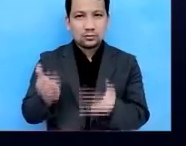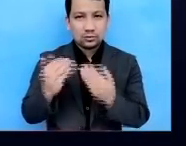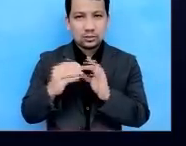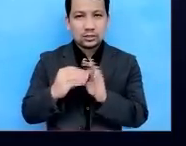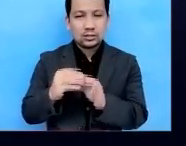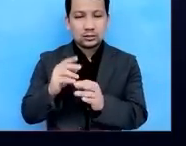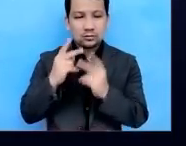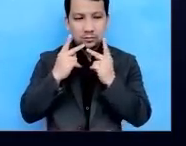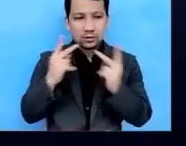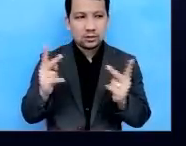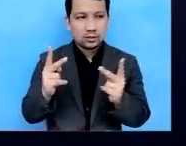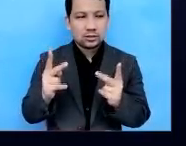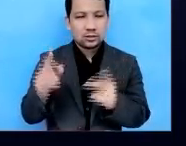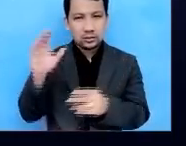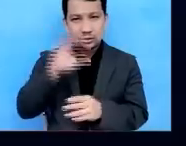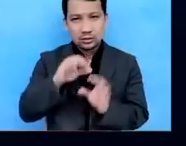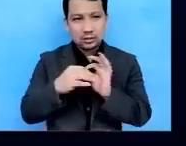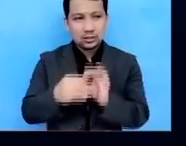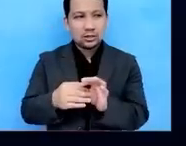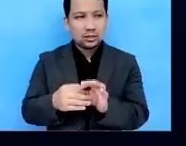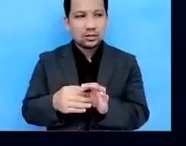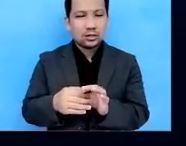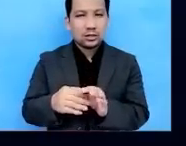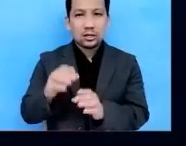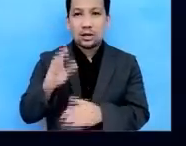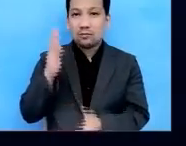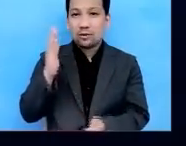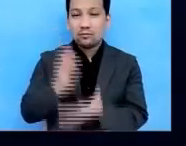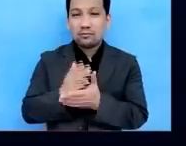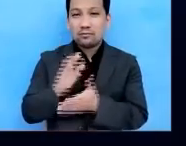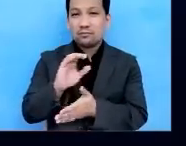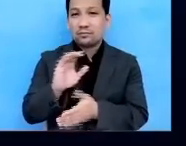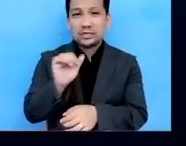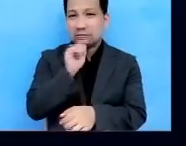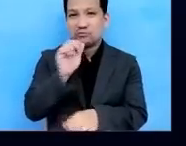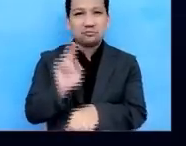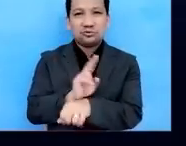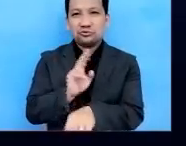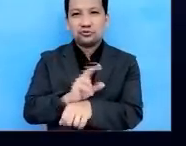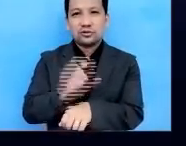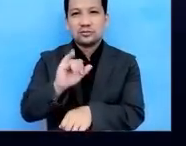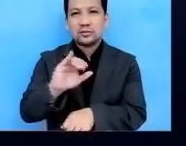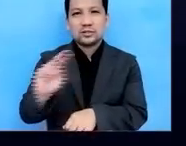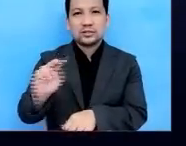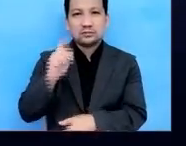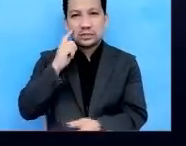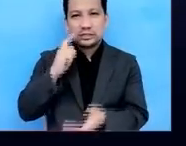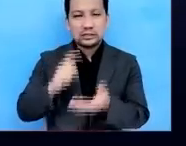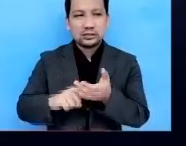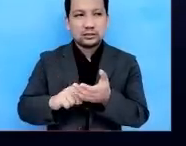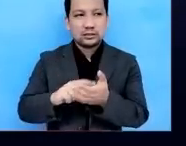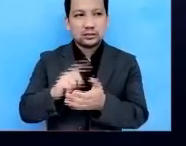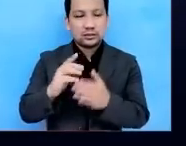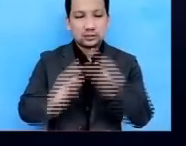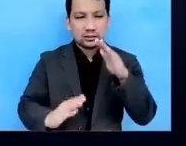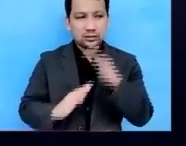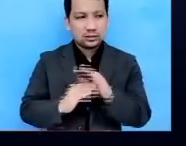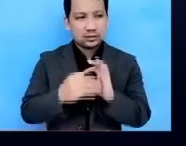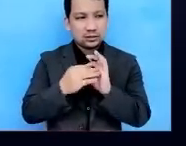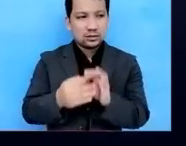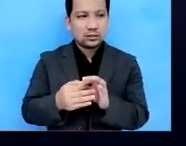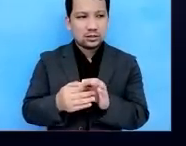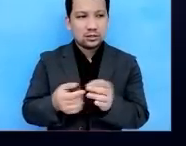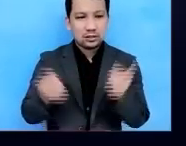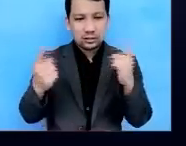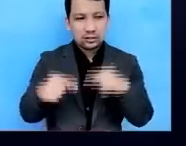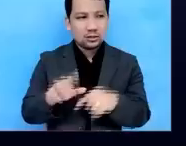na humabol. Madedeactivate kasi o di na raw magagamit ang mga SIM na di mare-register sa itinakdang deadline. Pag nangyari yan,